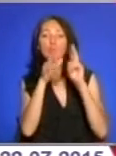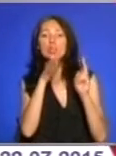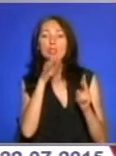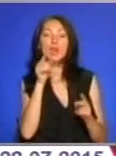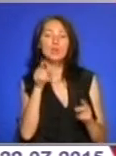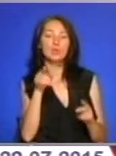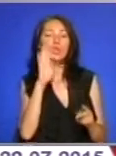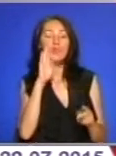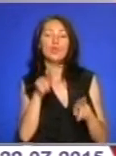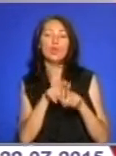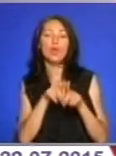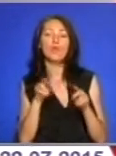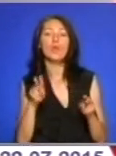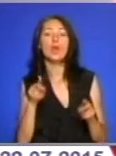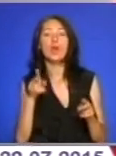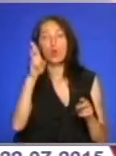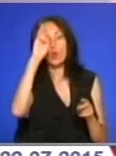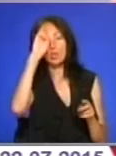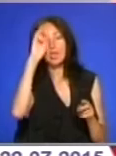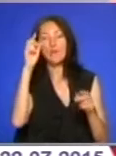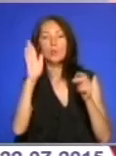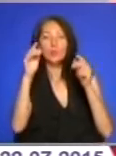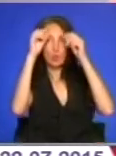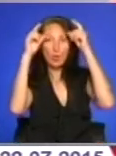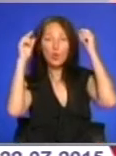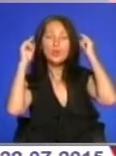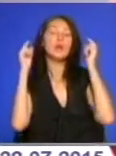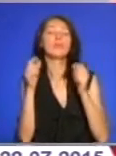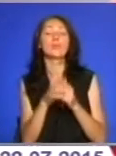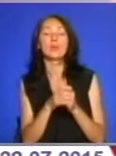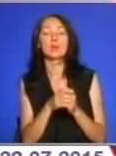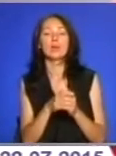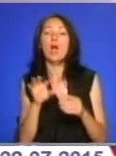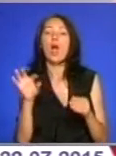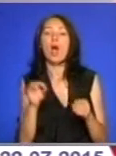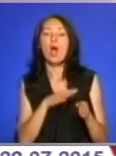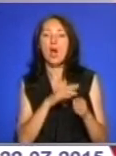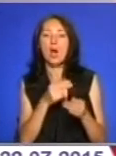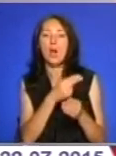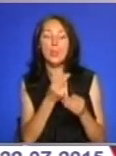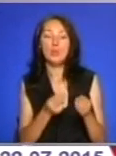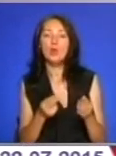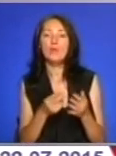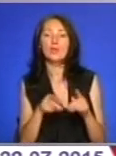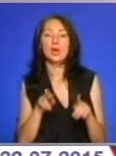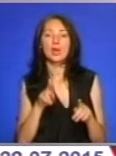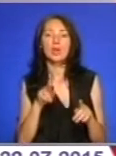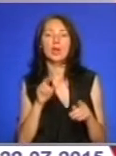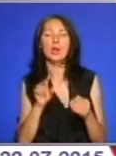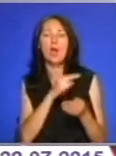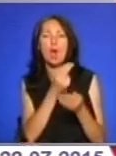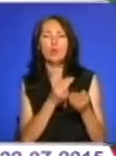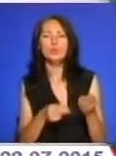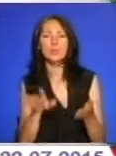королева, її увінчувала такою короною. Але виконана вона в стилі розпису